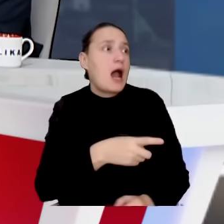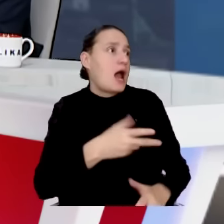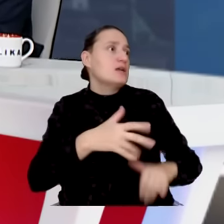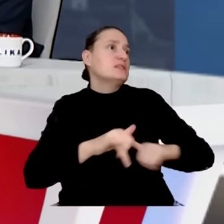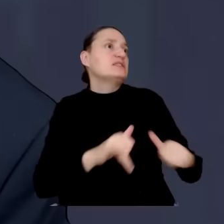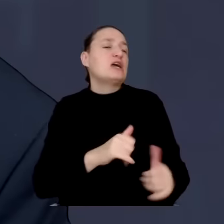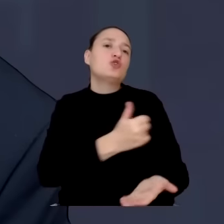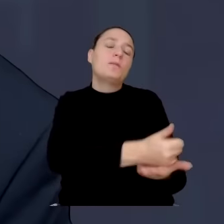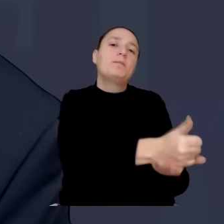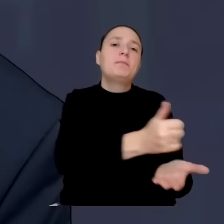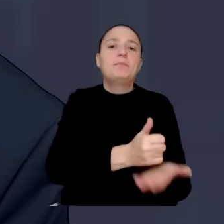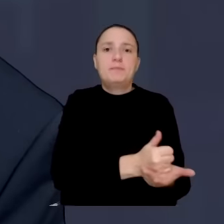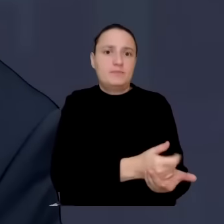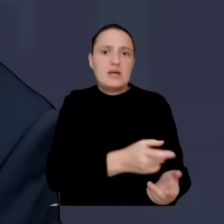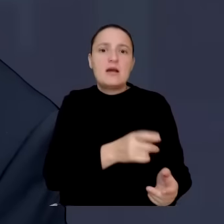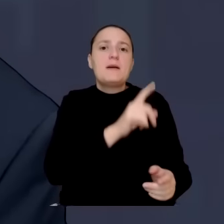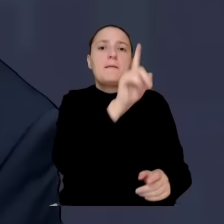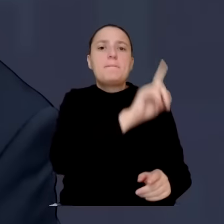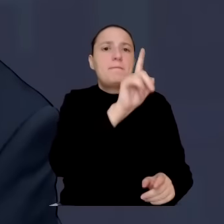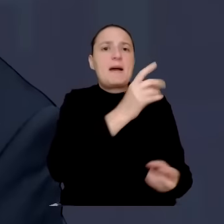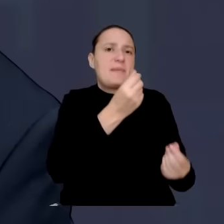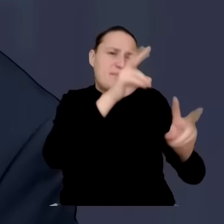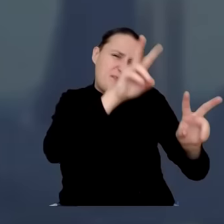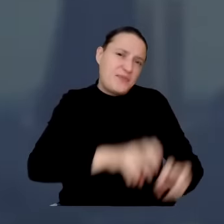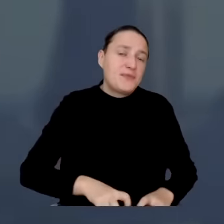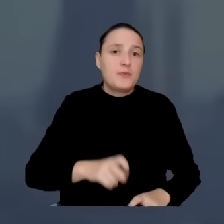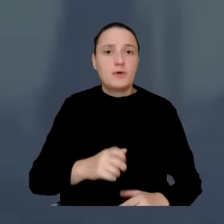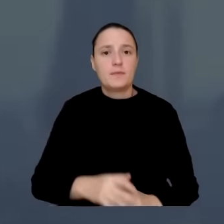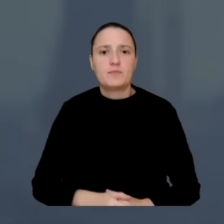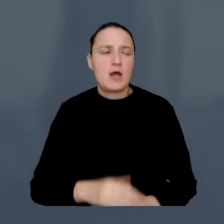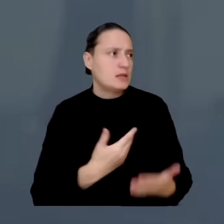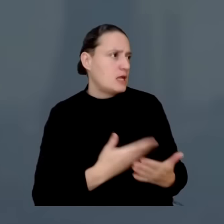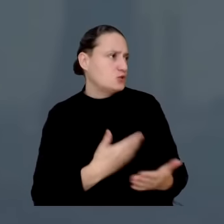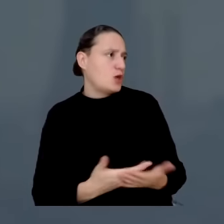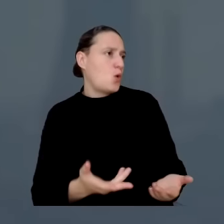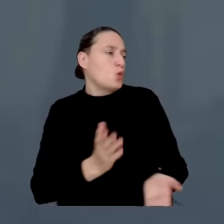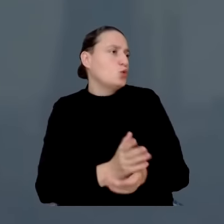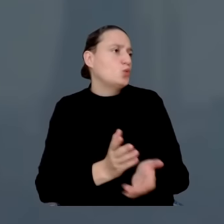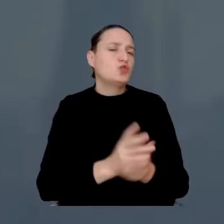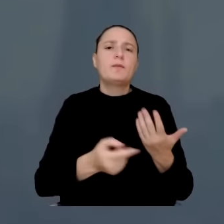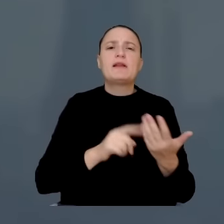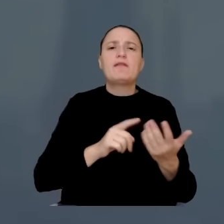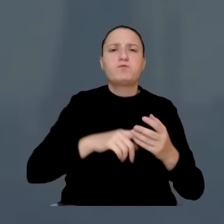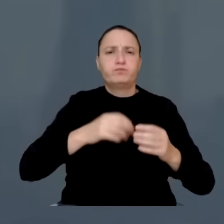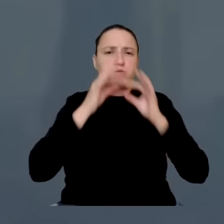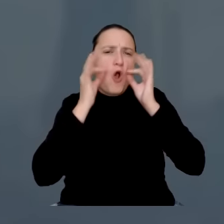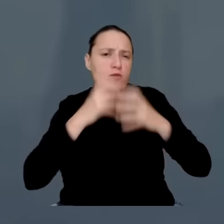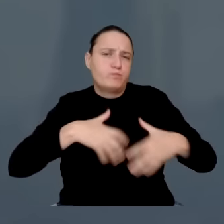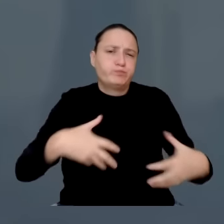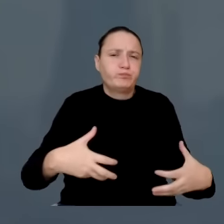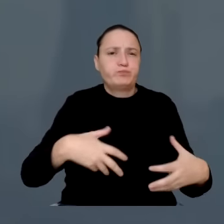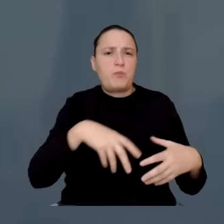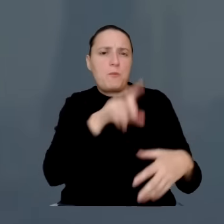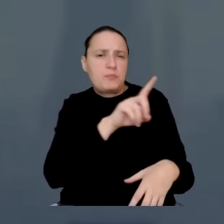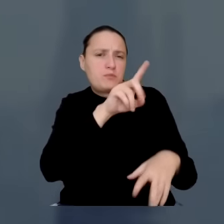partyjni drenują Spółki Skarbu Państwa a dlaczego miało nie być już tłustych kotów jak mu powiedział Marek Jakubiak u nas w materiale to chyba teraz są tłuste